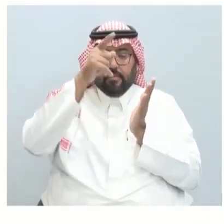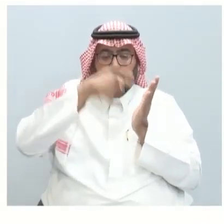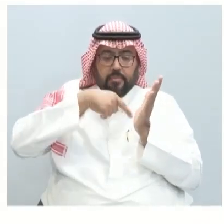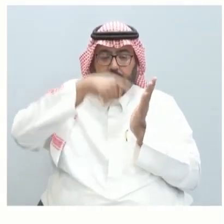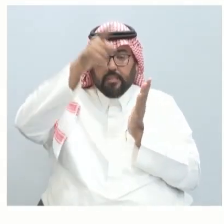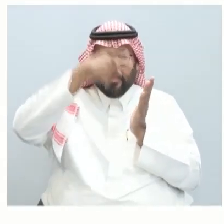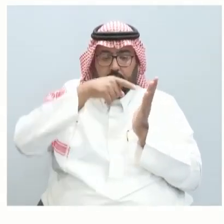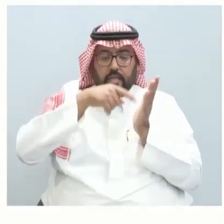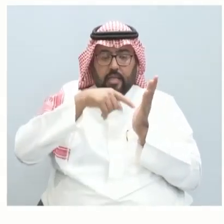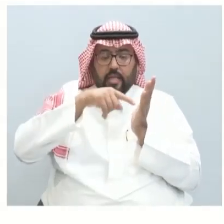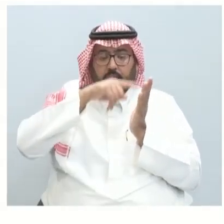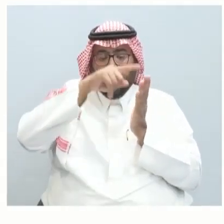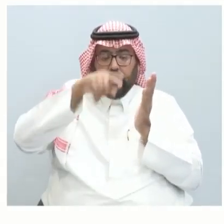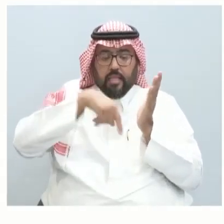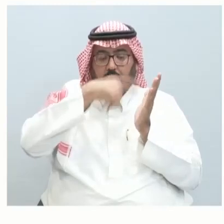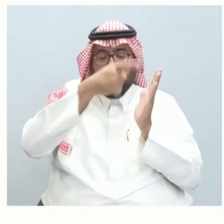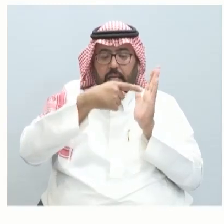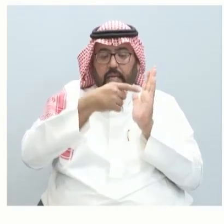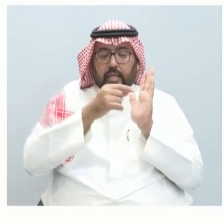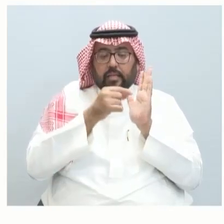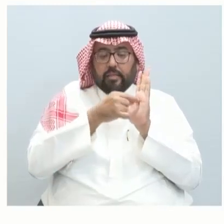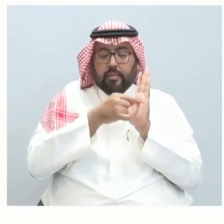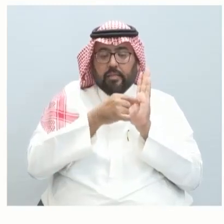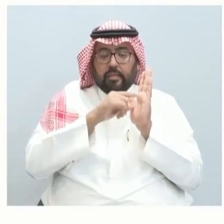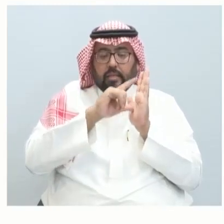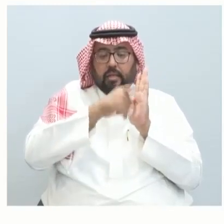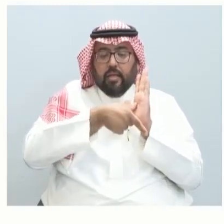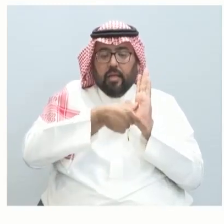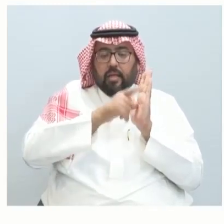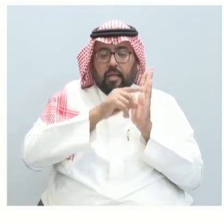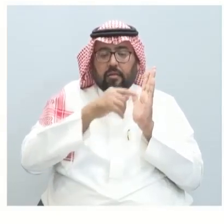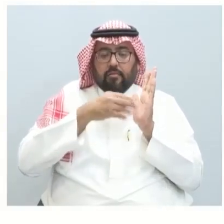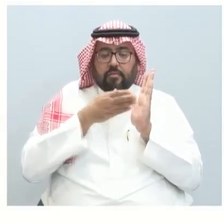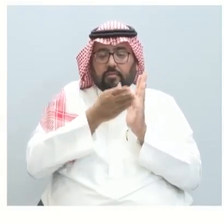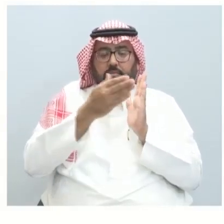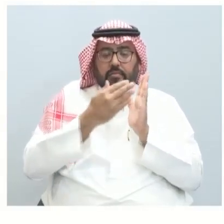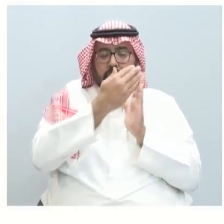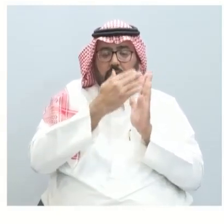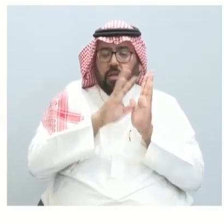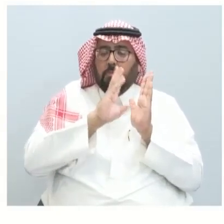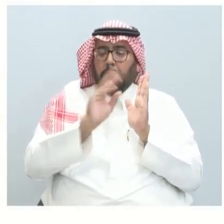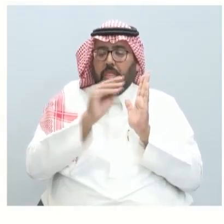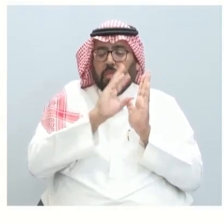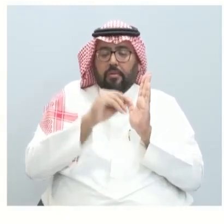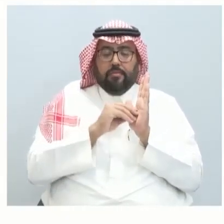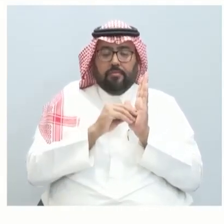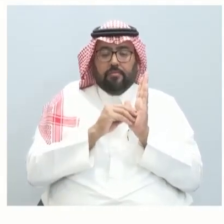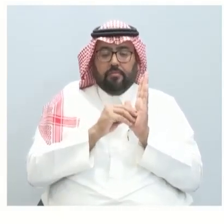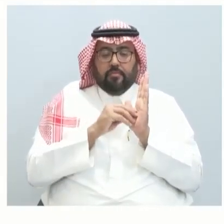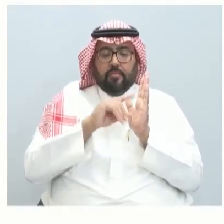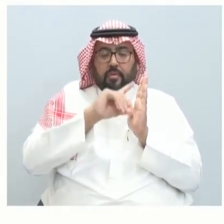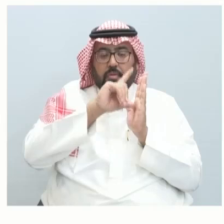من الدائره الى المركز ثابته في كل الاتجاهات اذا نبدا بناتي نستطيع ان نقول